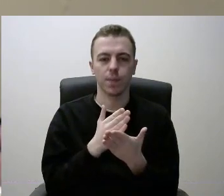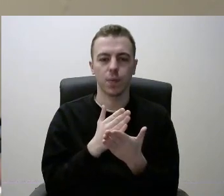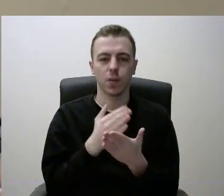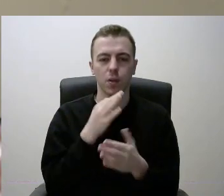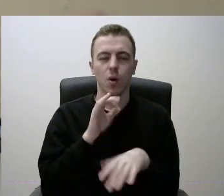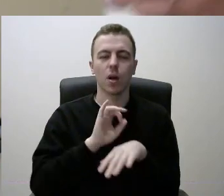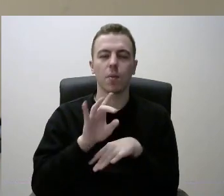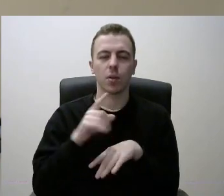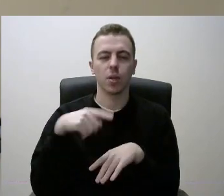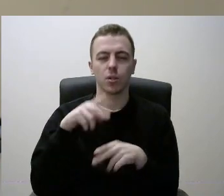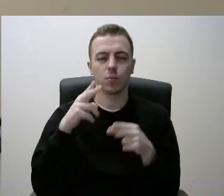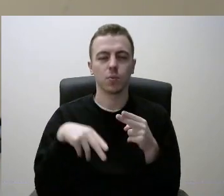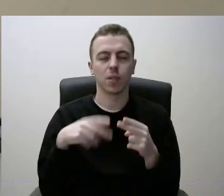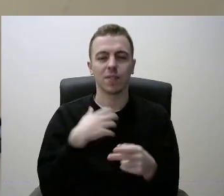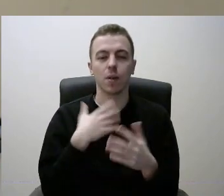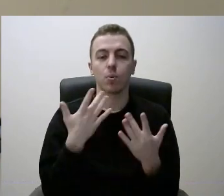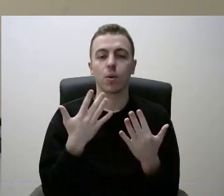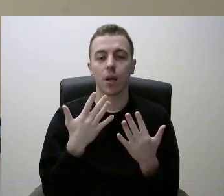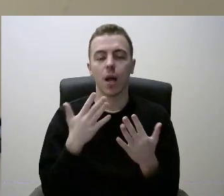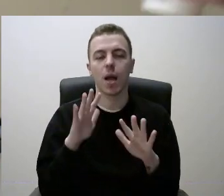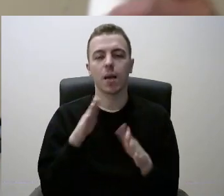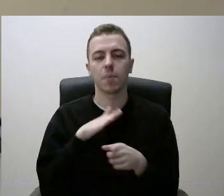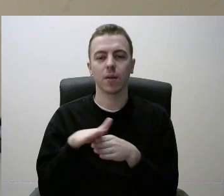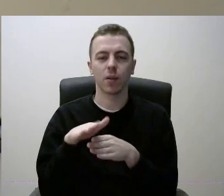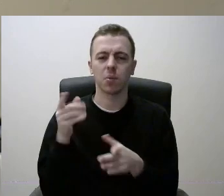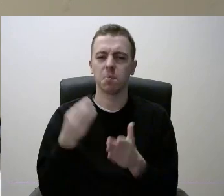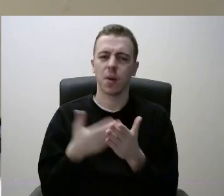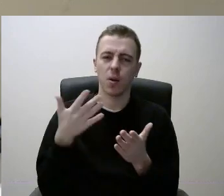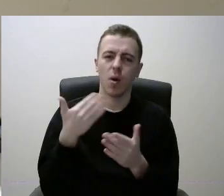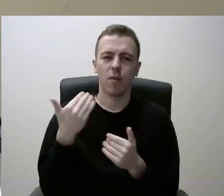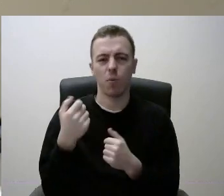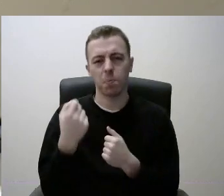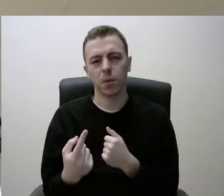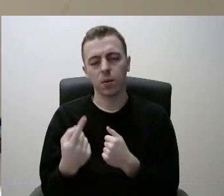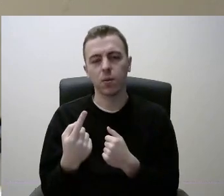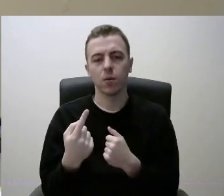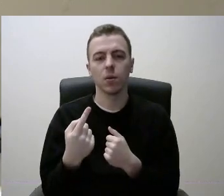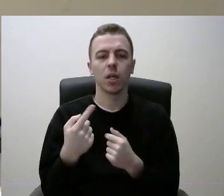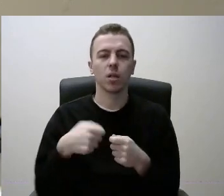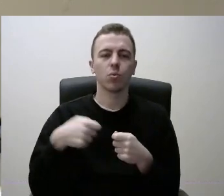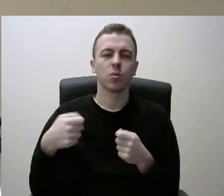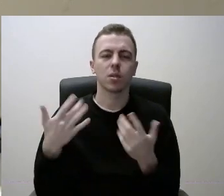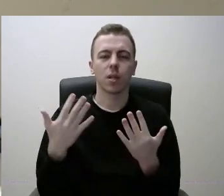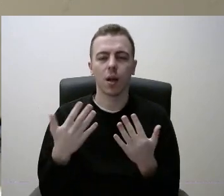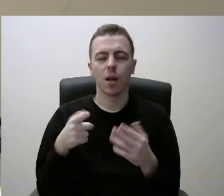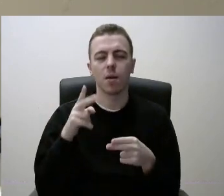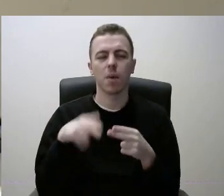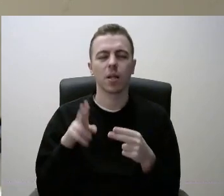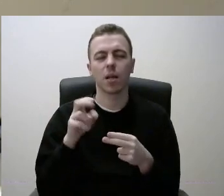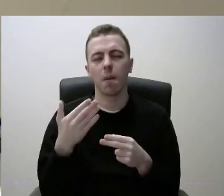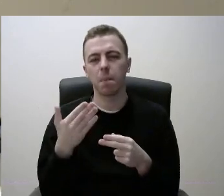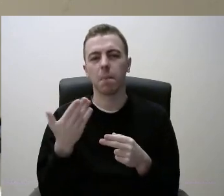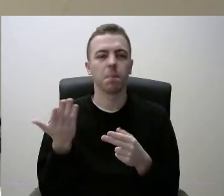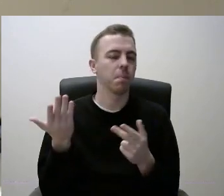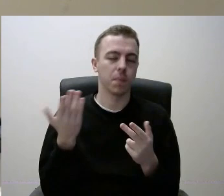spręsti, kiek jis svarbus, kaip jis yra įgyvendinamas, brangus jis ar pigus, kiek dar jis truks, kam jį baigti, kam jį plėtoti, kalbu